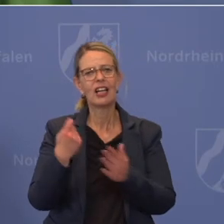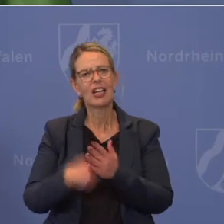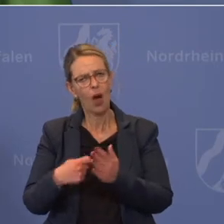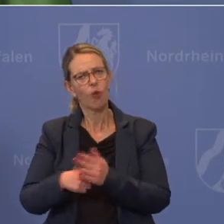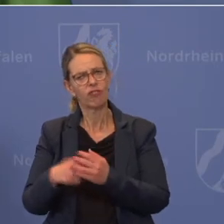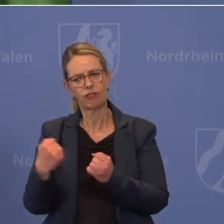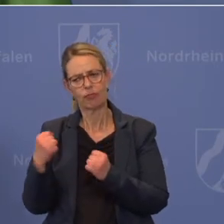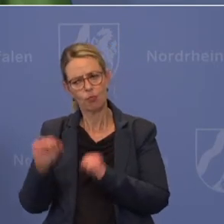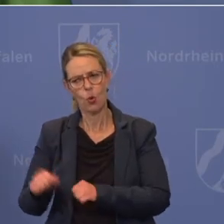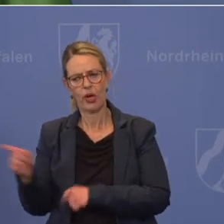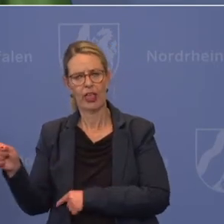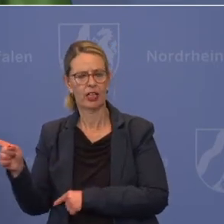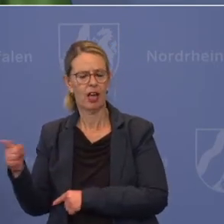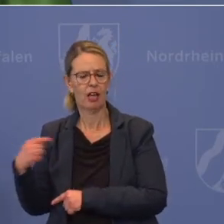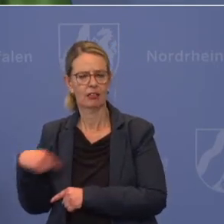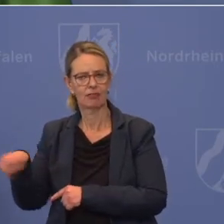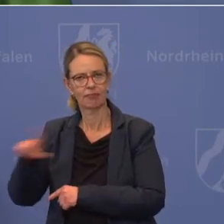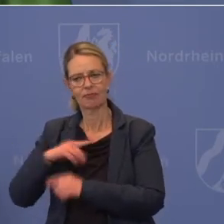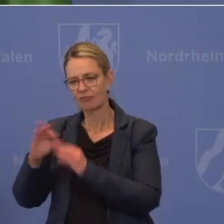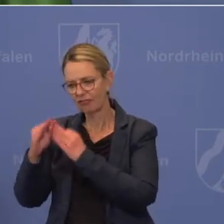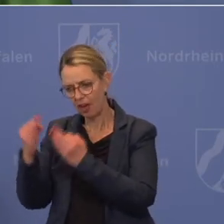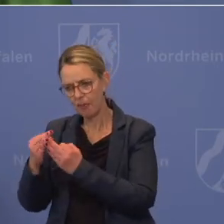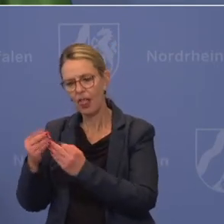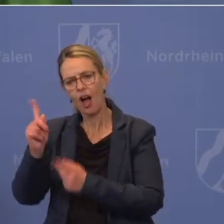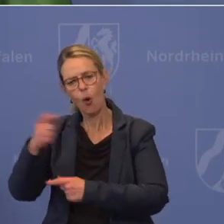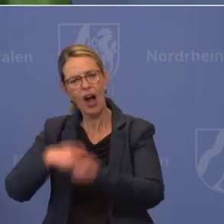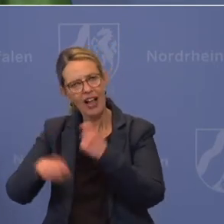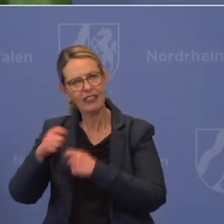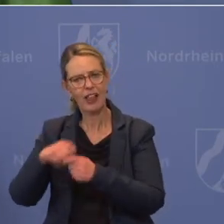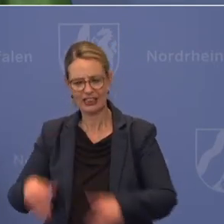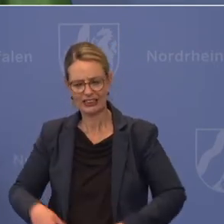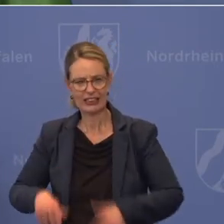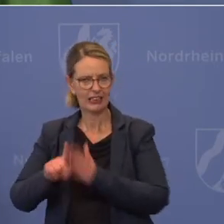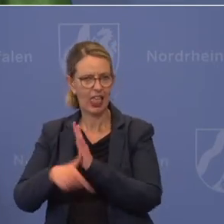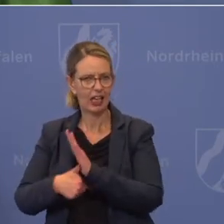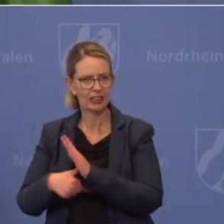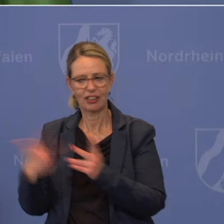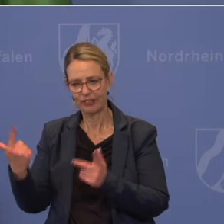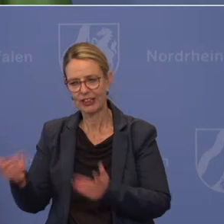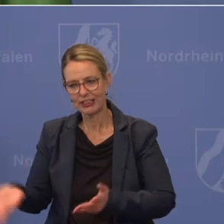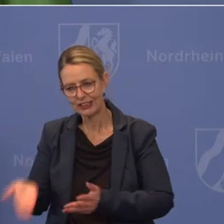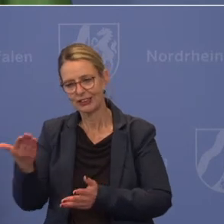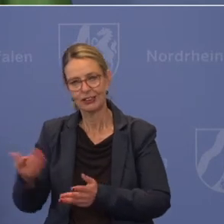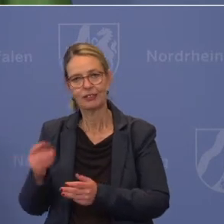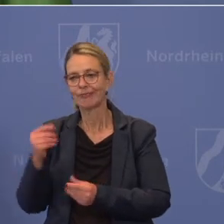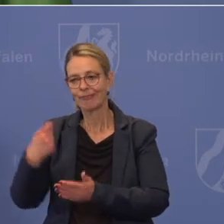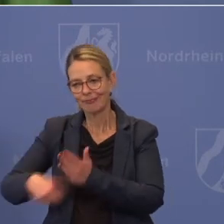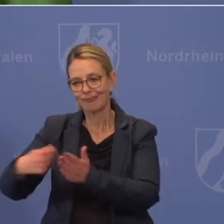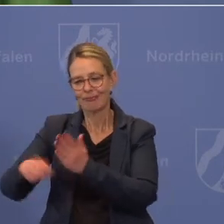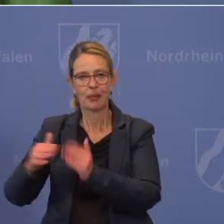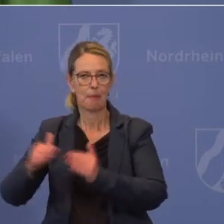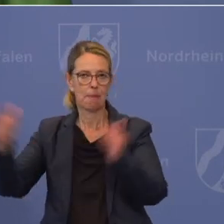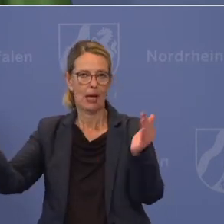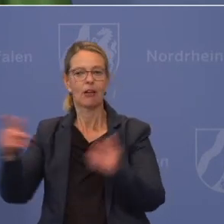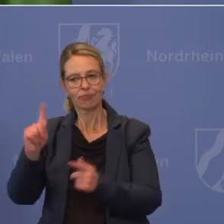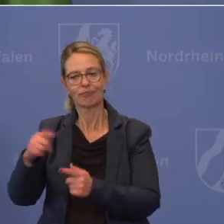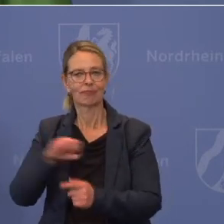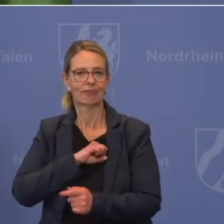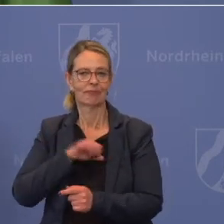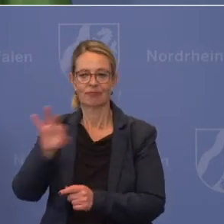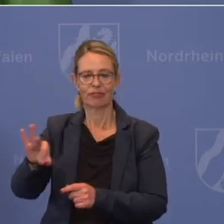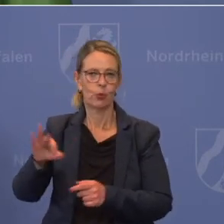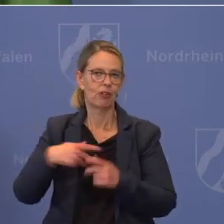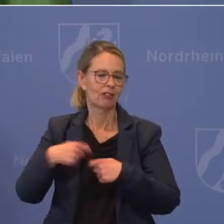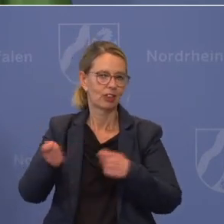verschafft dem Handel, den Dienstleistern, aber eben auch den Herstellern zusätzliche Nachfrage. Wir haben, Sie erinnern sich,